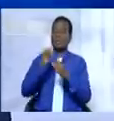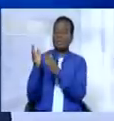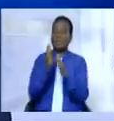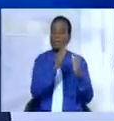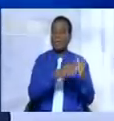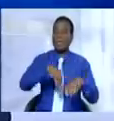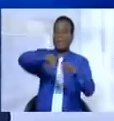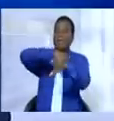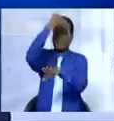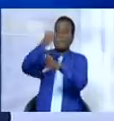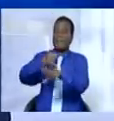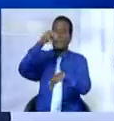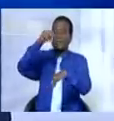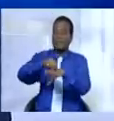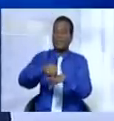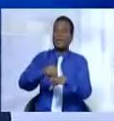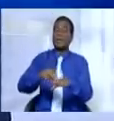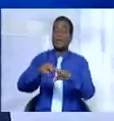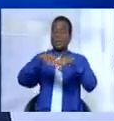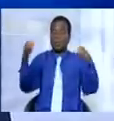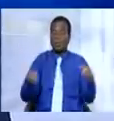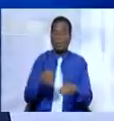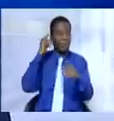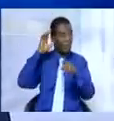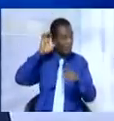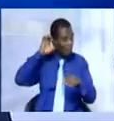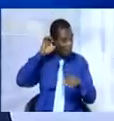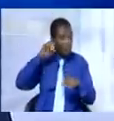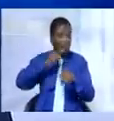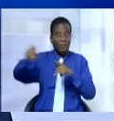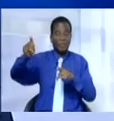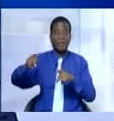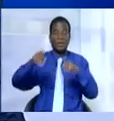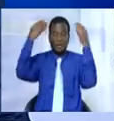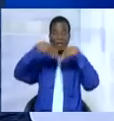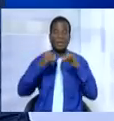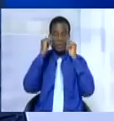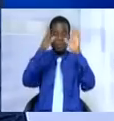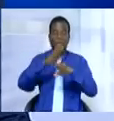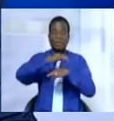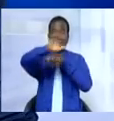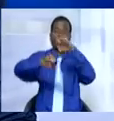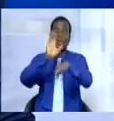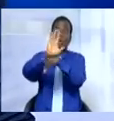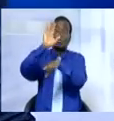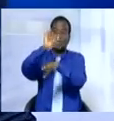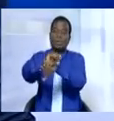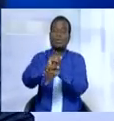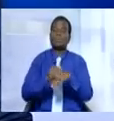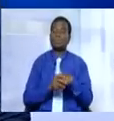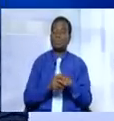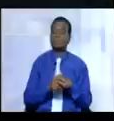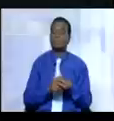préparer l'installation des comités d'écoute des victimes de la crise ivoirienne sur l'ensemble du territoire national. Chantal Akandan.